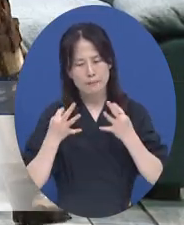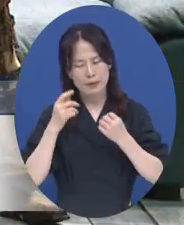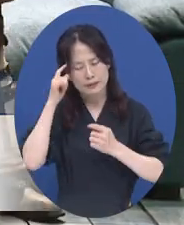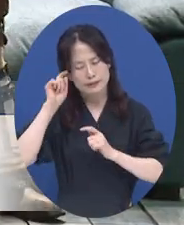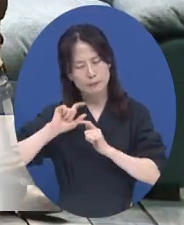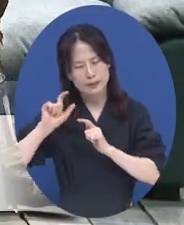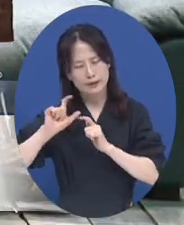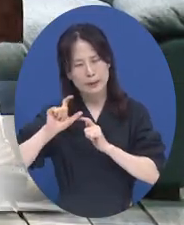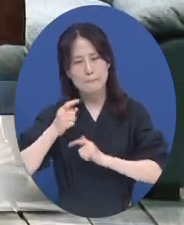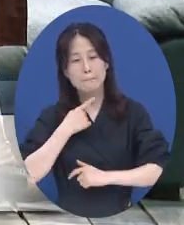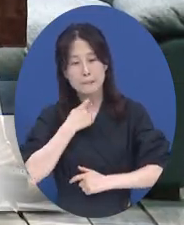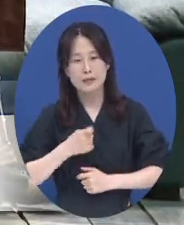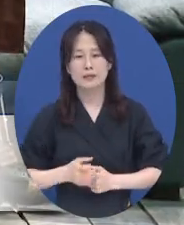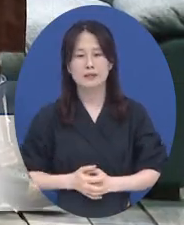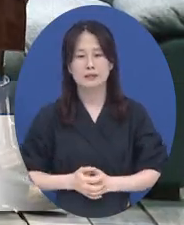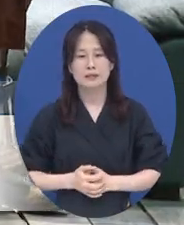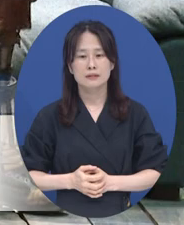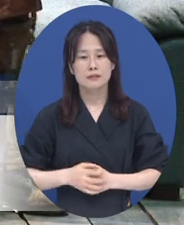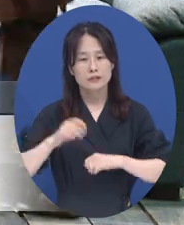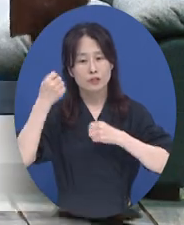될까라는 고민을 많이 했던 것 같고요.